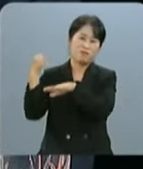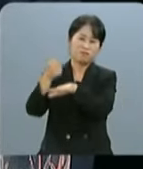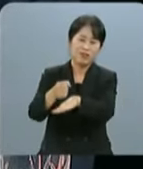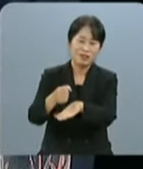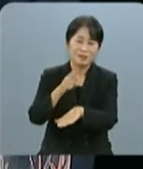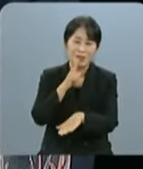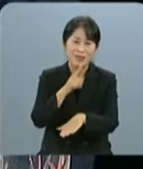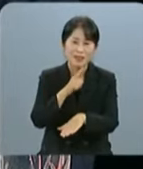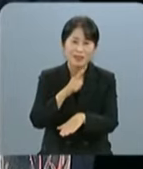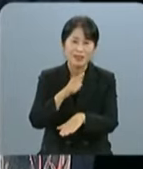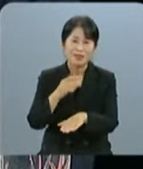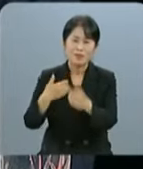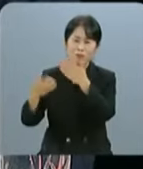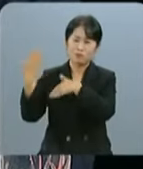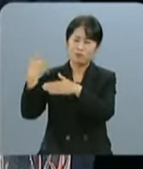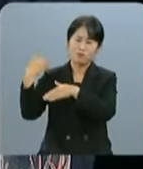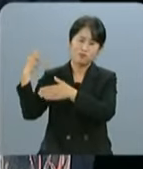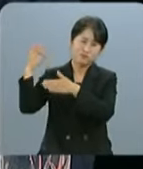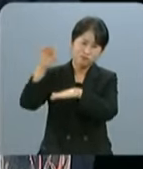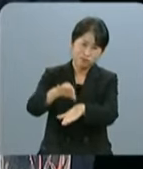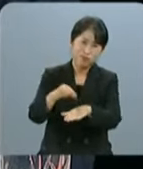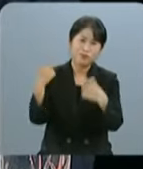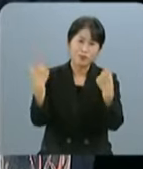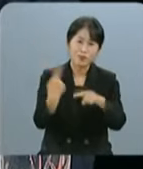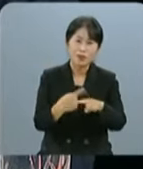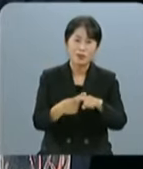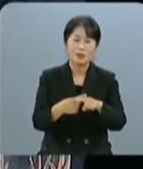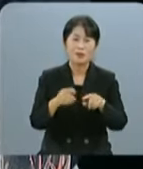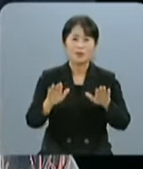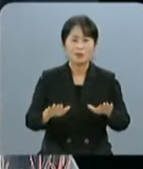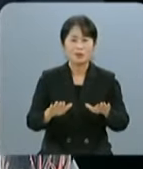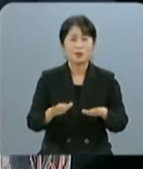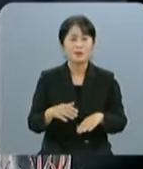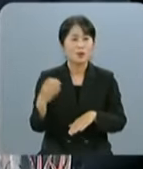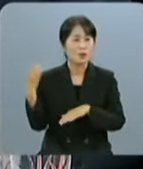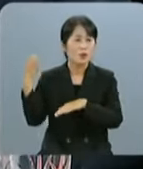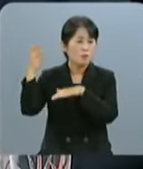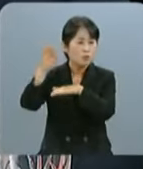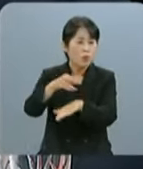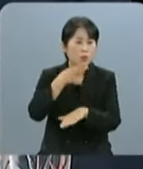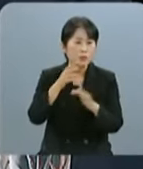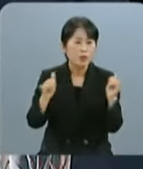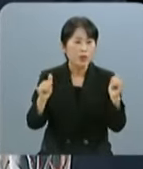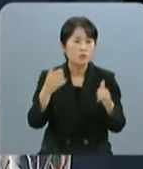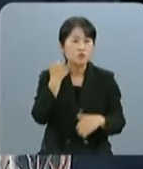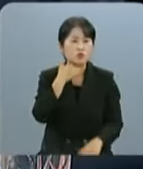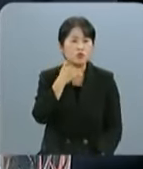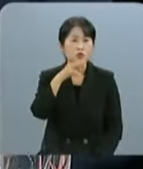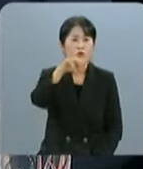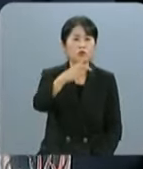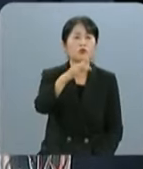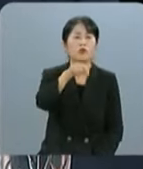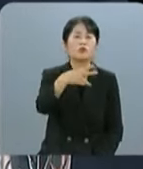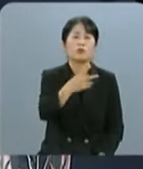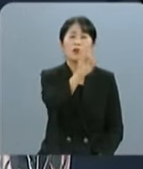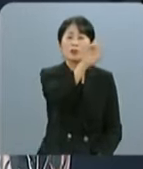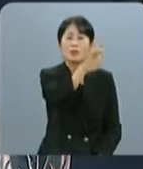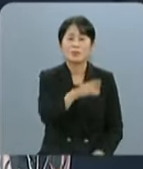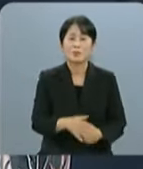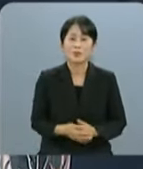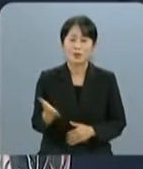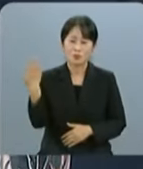2월 상품은 다 2월 상품이죠. 지금 2월 상품이 아닌 사람은 윤석열 후보 한 사람입니다. 네,